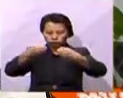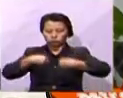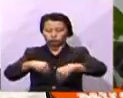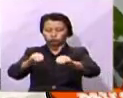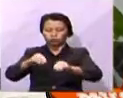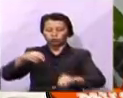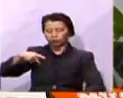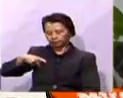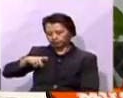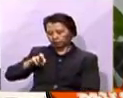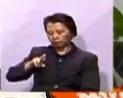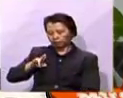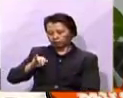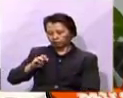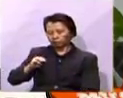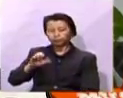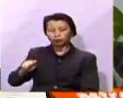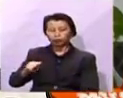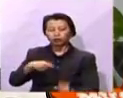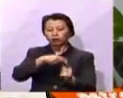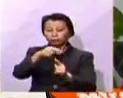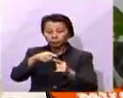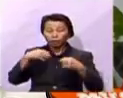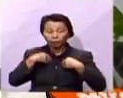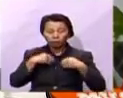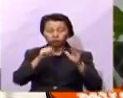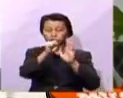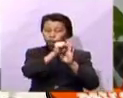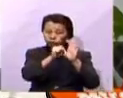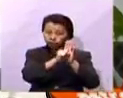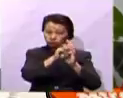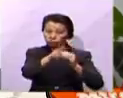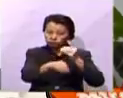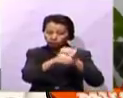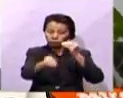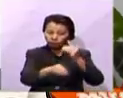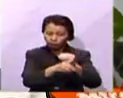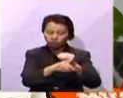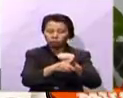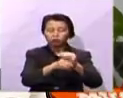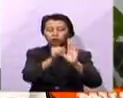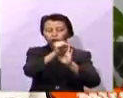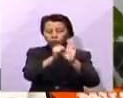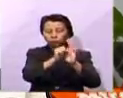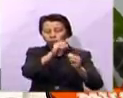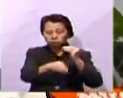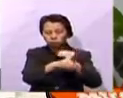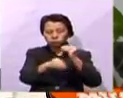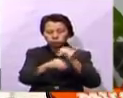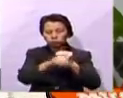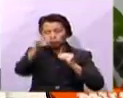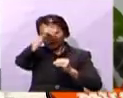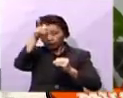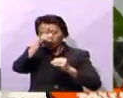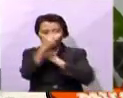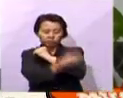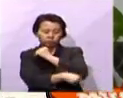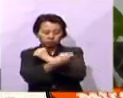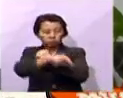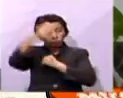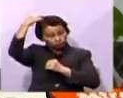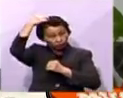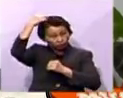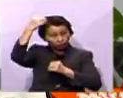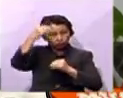oleh prima. Jadi bila ada syarat-syarat yang tambahan yang dikenakan oleh Kerajaan Negeri Selangor,